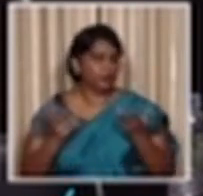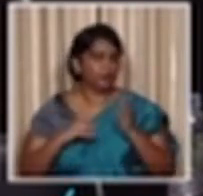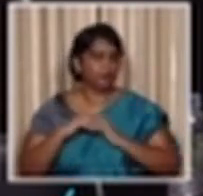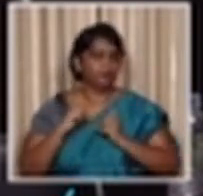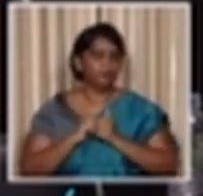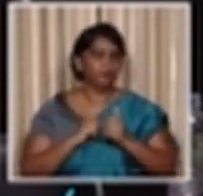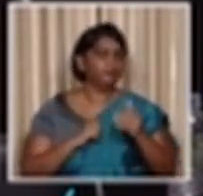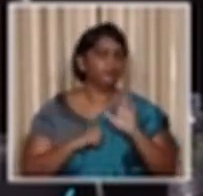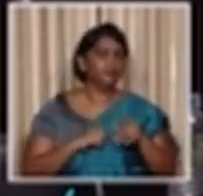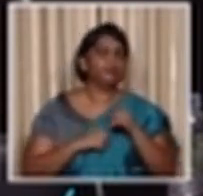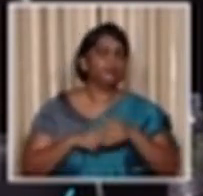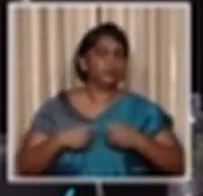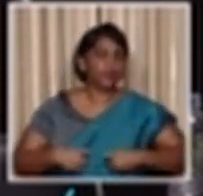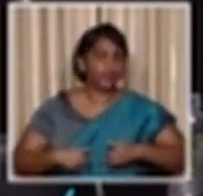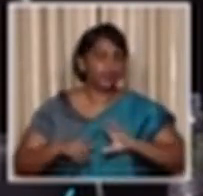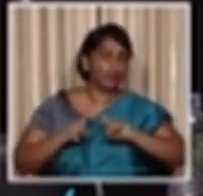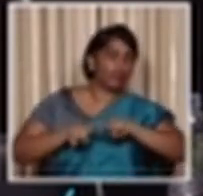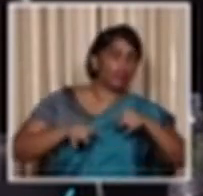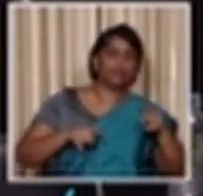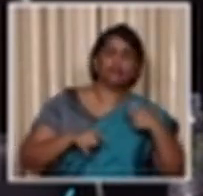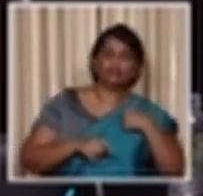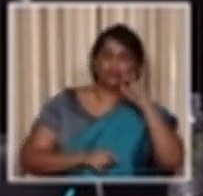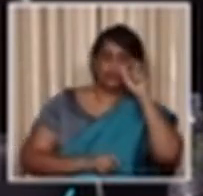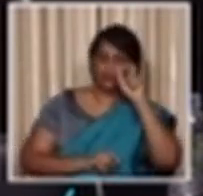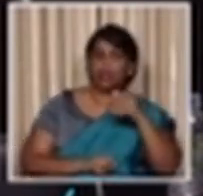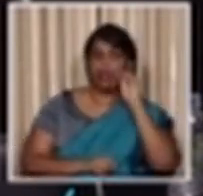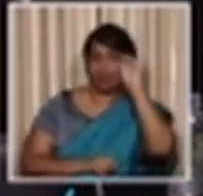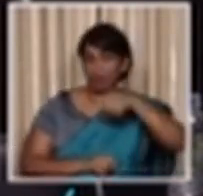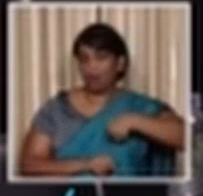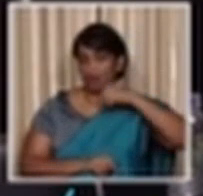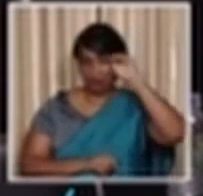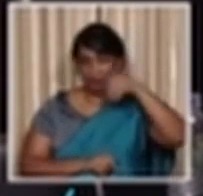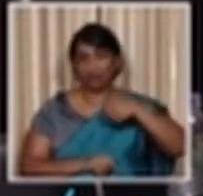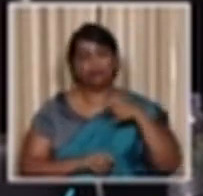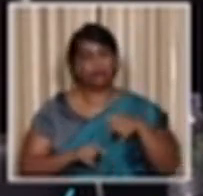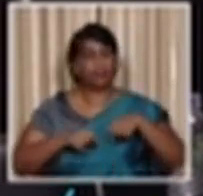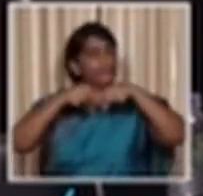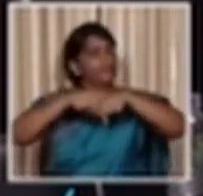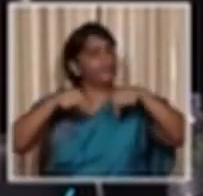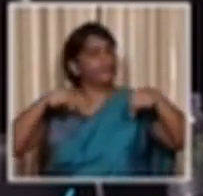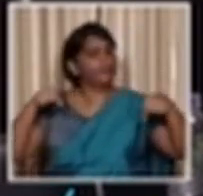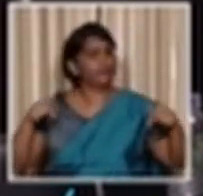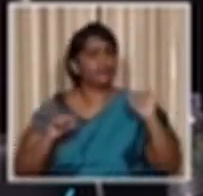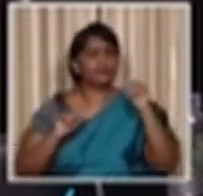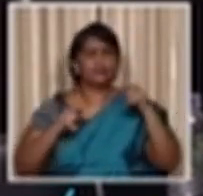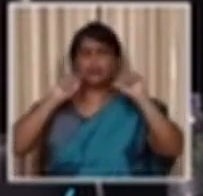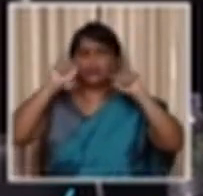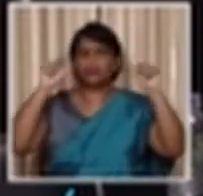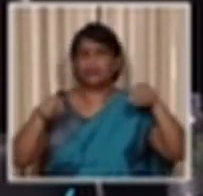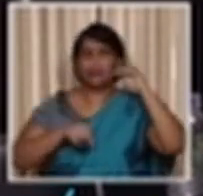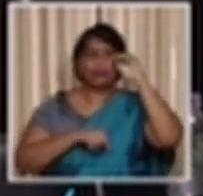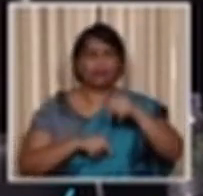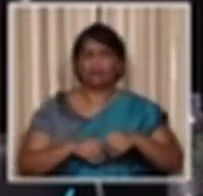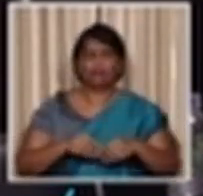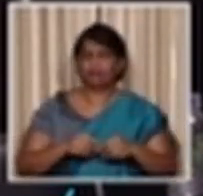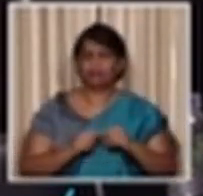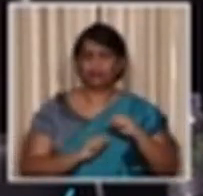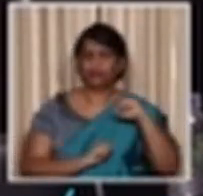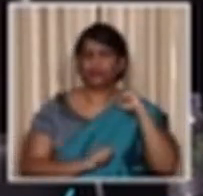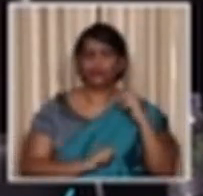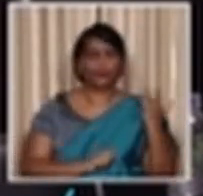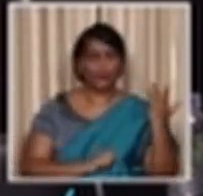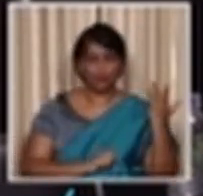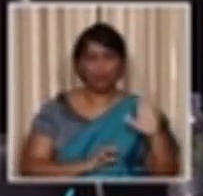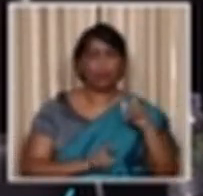පියවරක්ද ගන්නෙ මේ රිලවුන්ට අමතර මොකද අපි දැකලා තියෙනවා දැන් අලි ගත්තාම දැන් අලි වැටවල් එහෙම පංගුවත් තැන්වල හුඟක් අසාර්ථක වෙලා තියෙනවා. ඒ වගේම